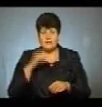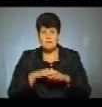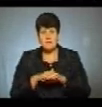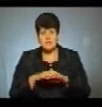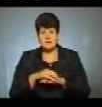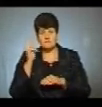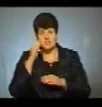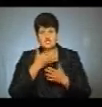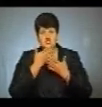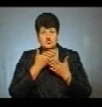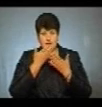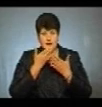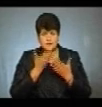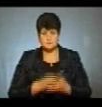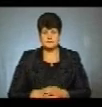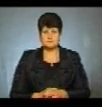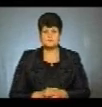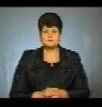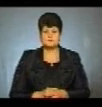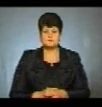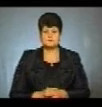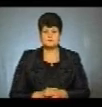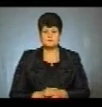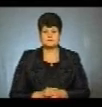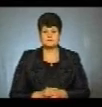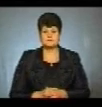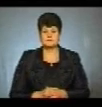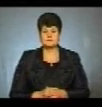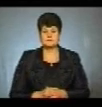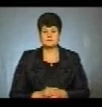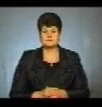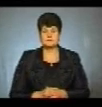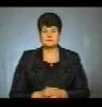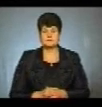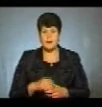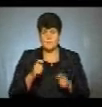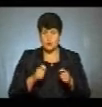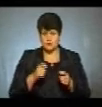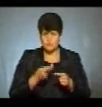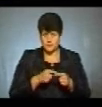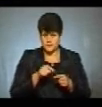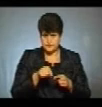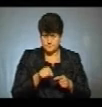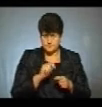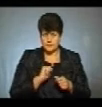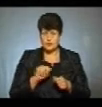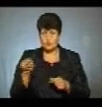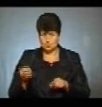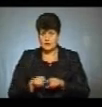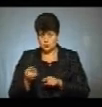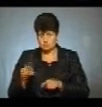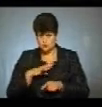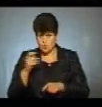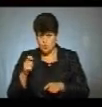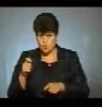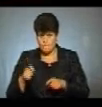вчитися читати. Тут біле молоко, тут істо молоко. Тут було молоко, тут теж було молоко.